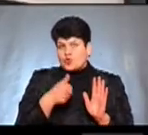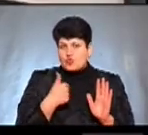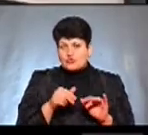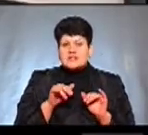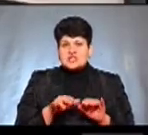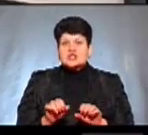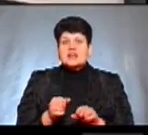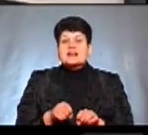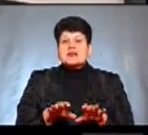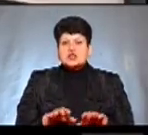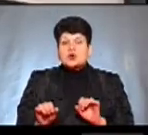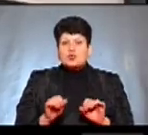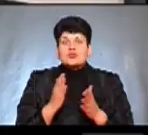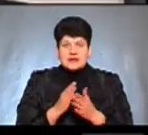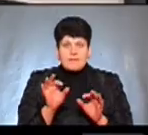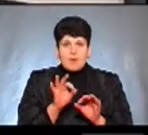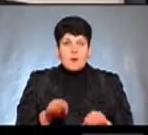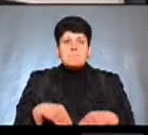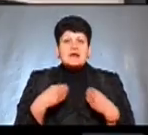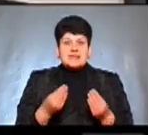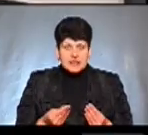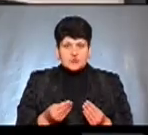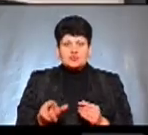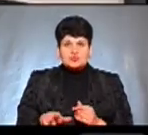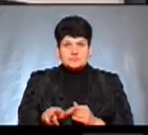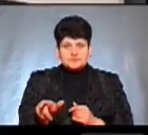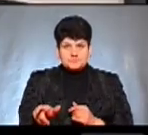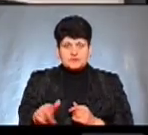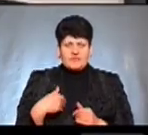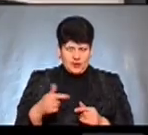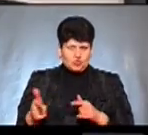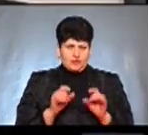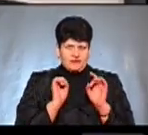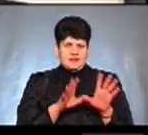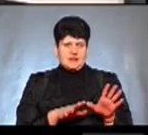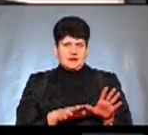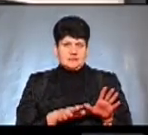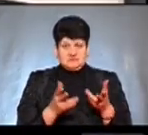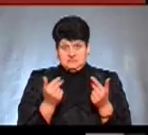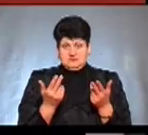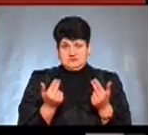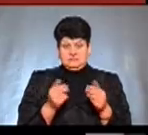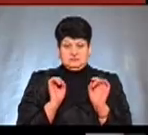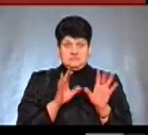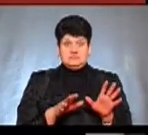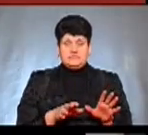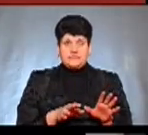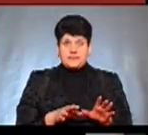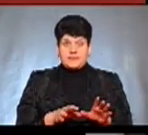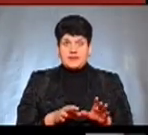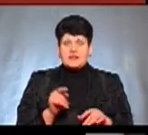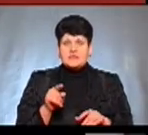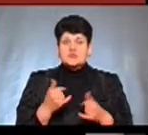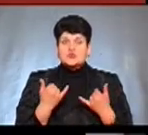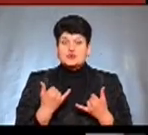рішення уряду є про передачу і шляхопроводу, зокрема, і... Тобто, ви готові віддати, беріть на свій баланс? Ну, ще раз, він, сьогодні